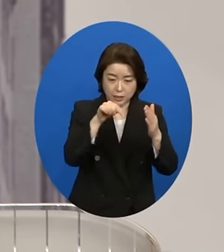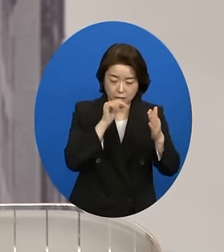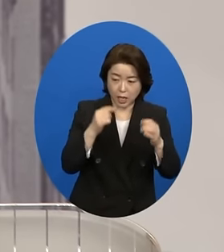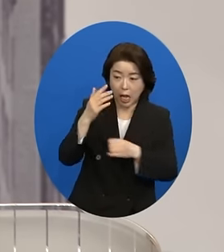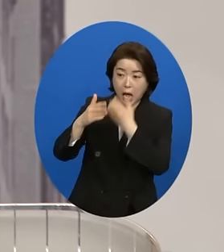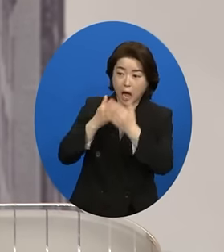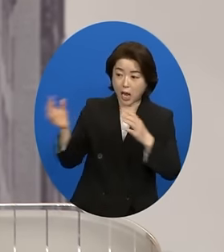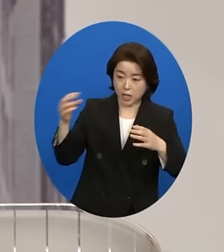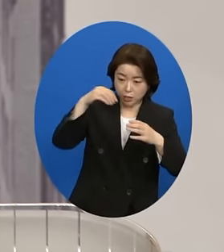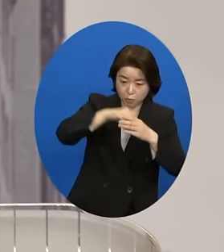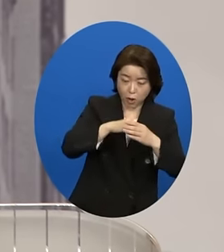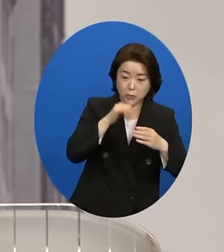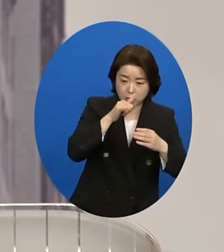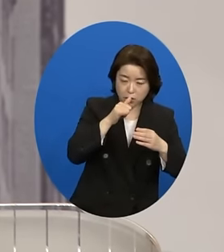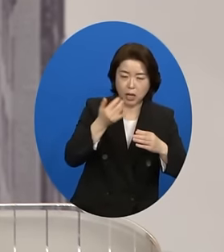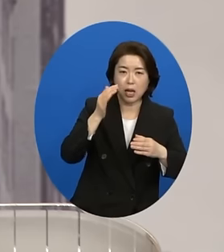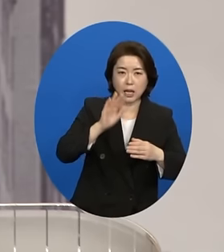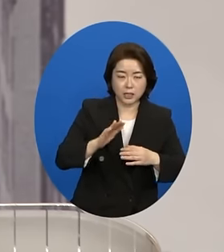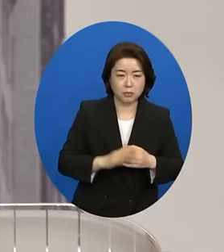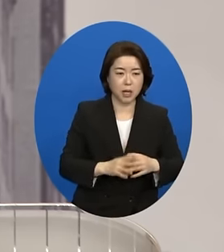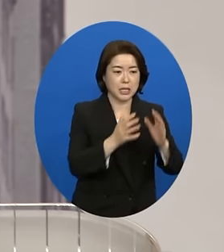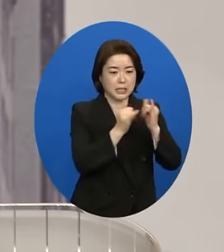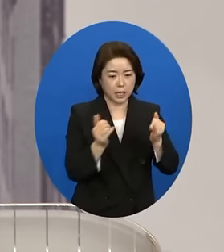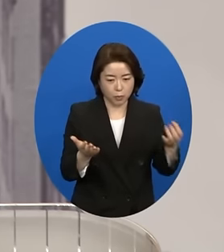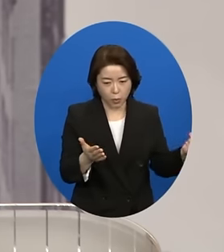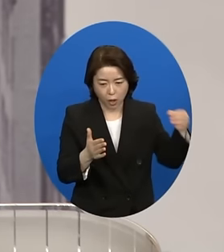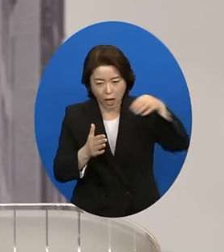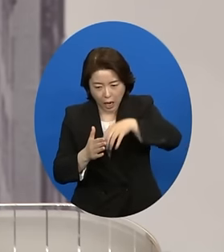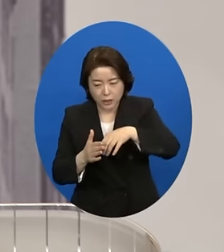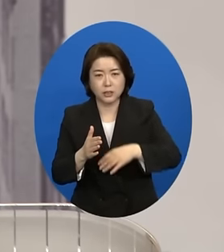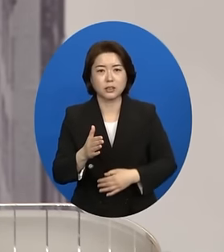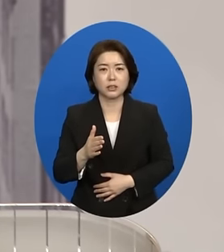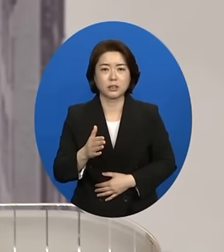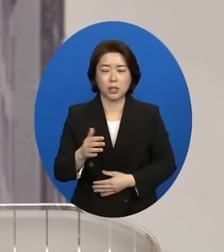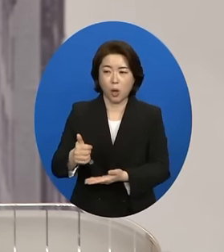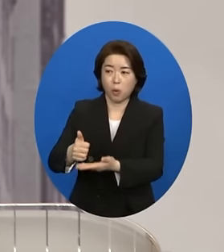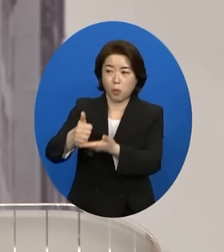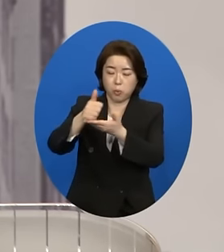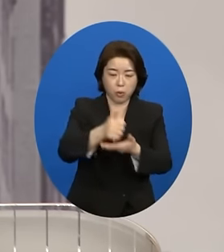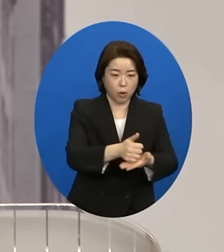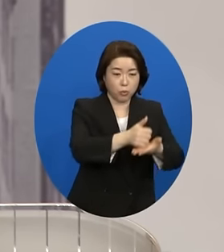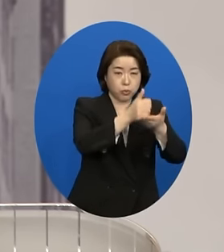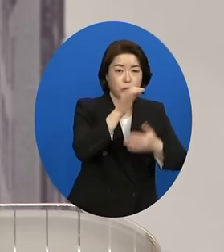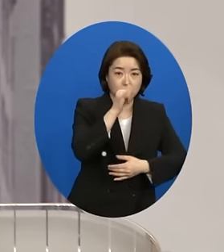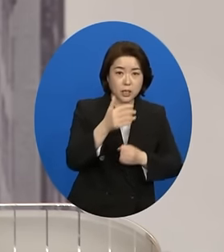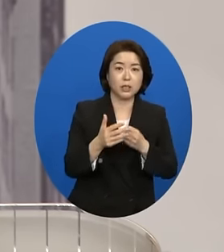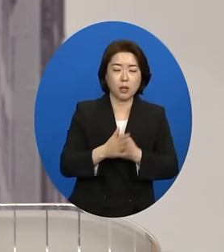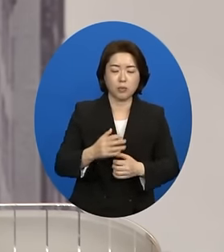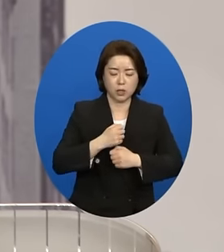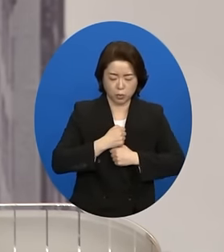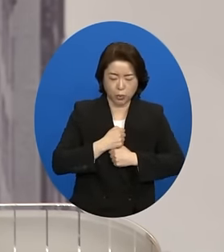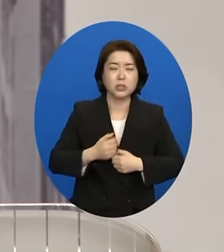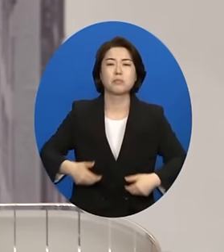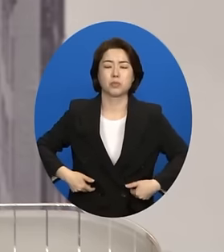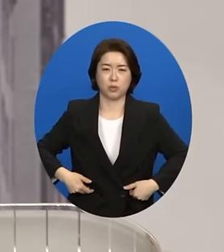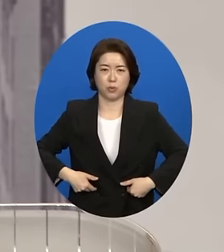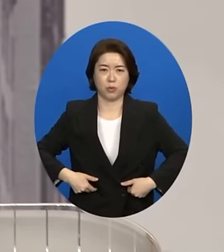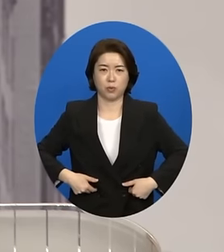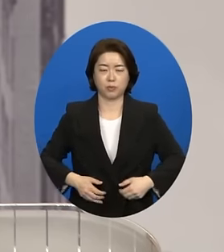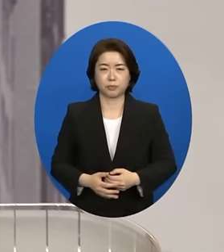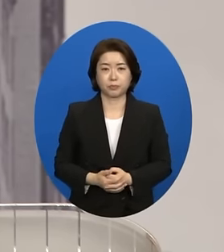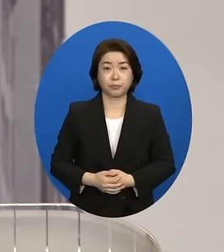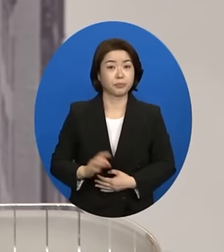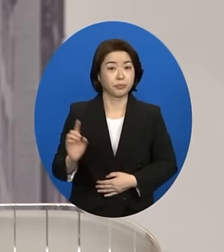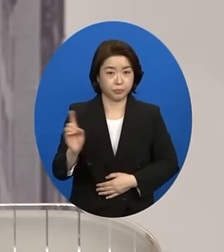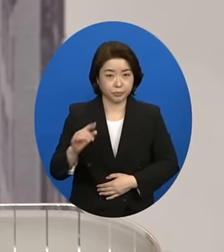하지만 사람도 같이 높아질 수 있기 때문에 주의해야 된다는 것입니다. 설령